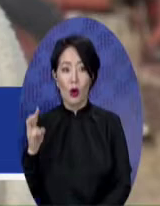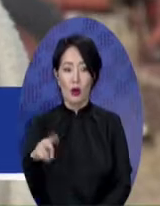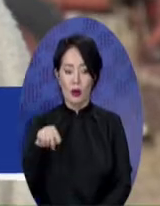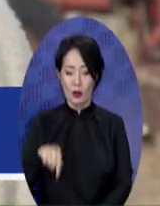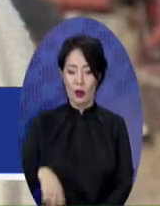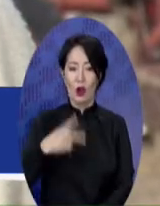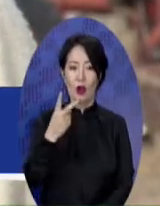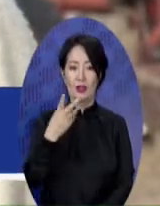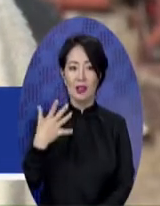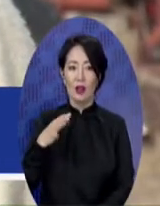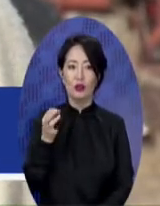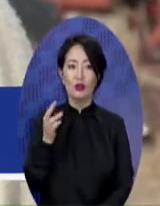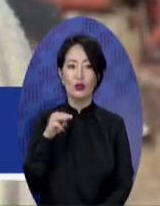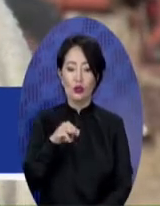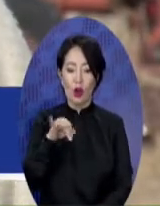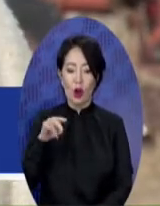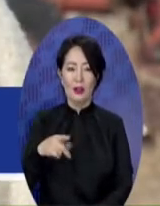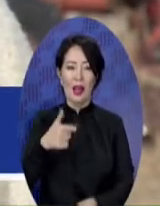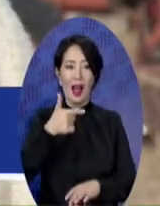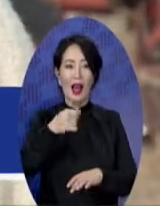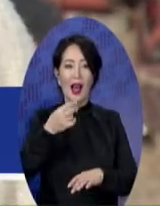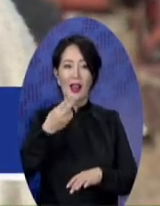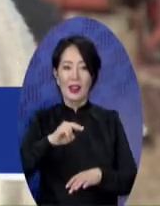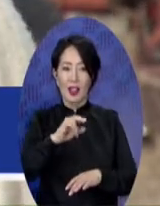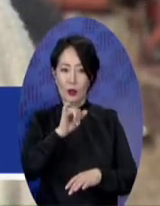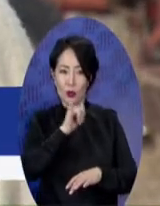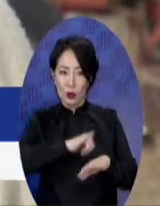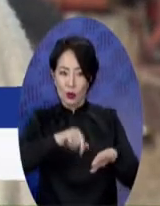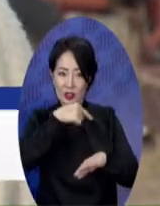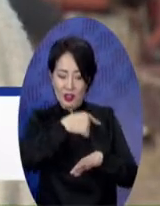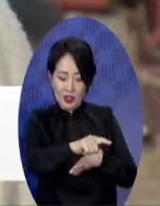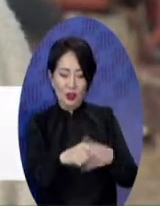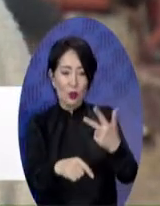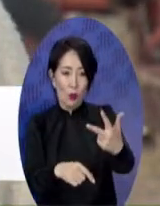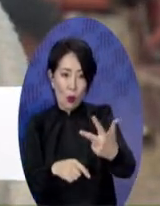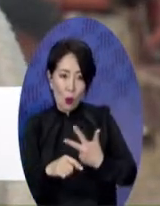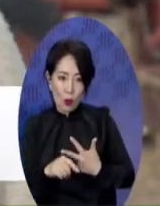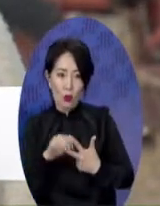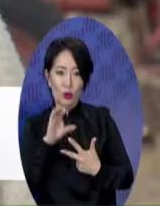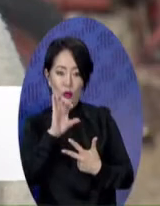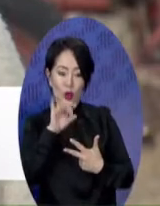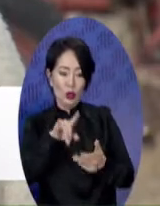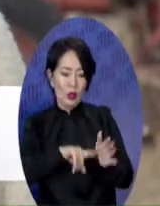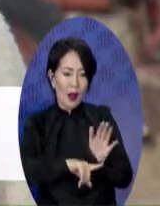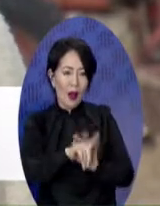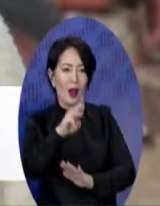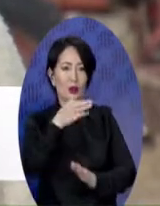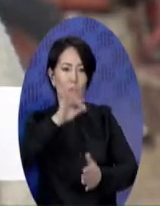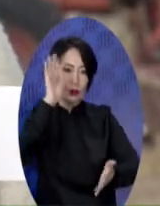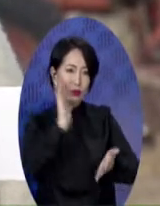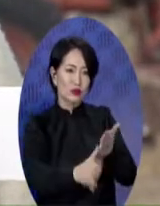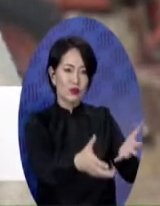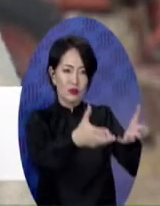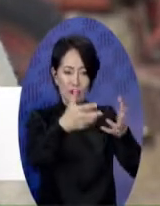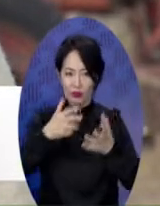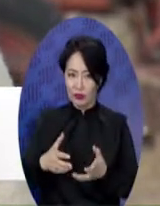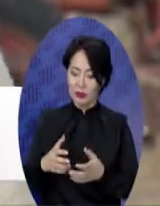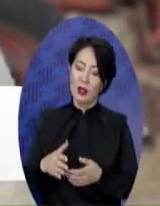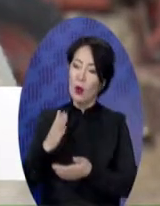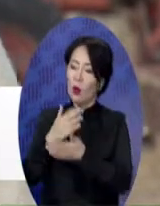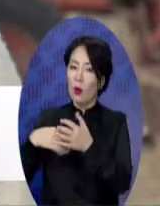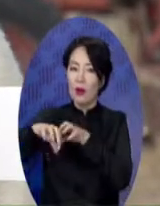Голланд улсын импорт санд Армана гэж 3 сортын төмс анх орж ирсэн. Тэгээд надад 19 тонн 200